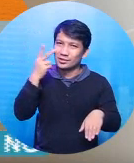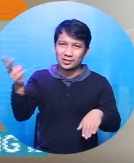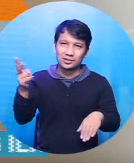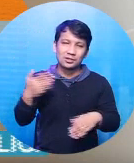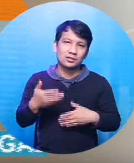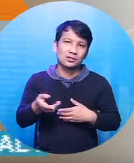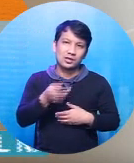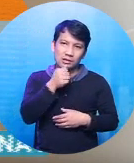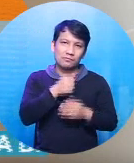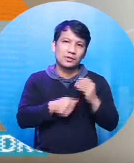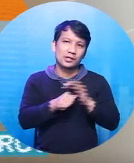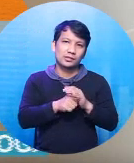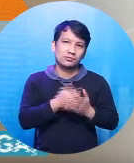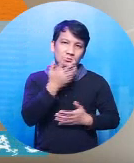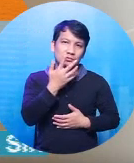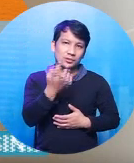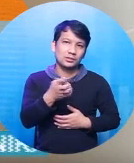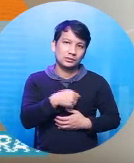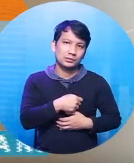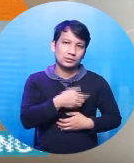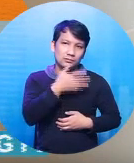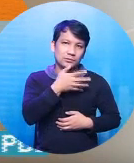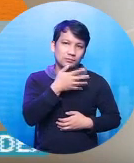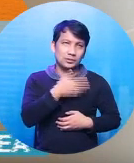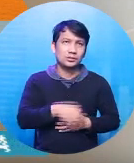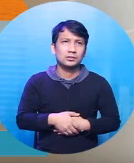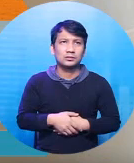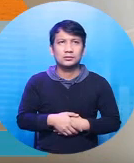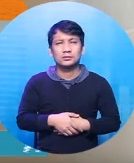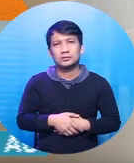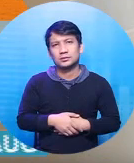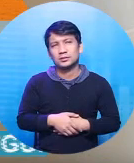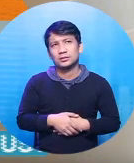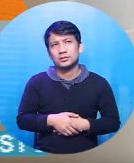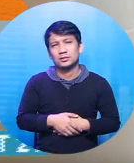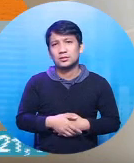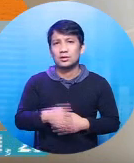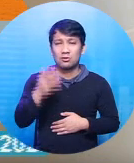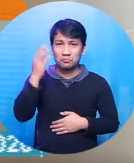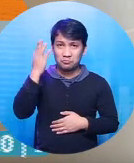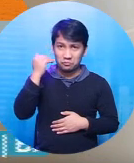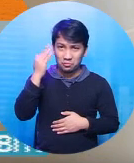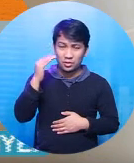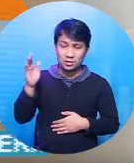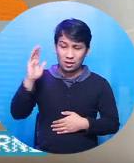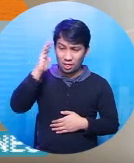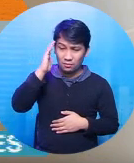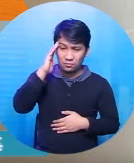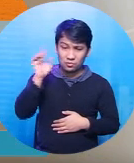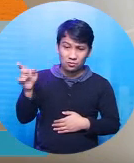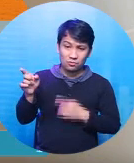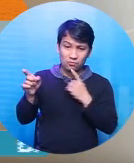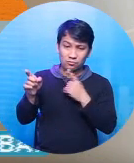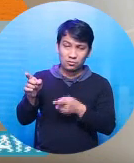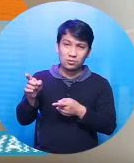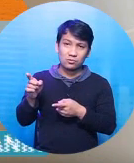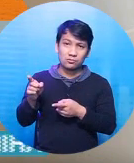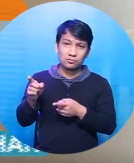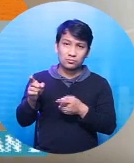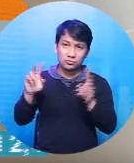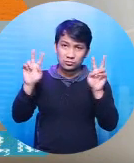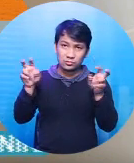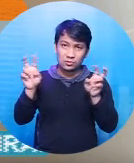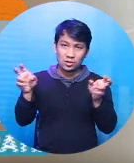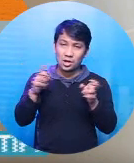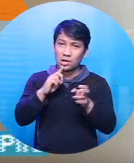po ako ng sama ng loob. Okay. Pero alam mo naman na yung issue